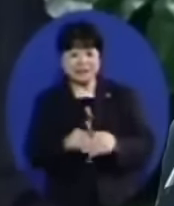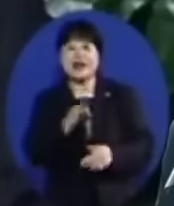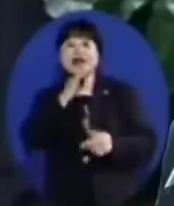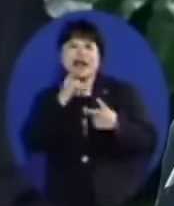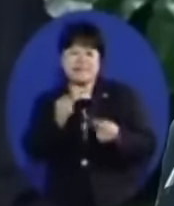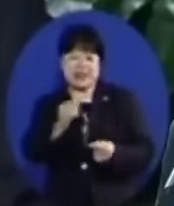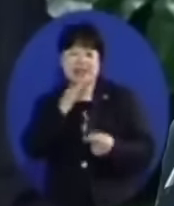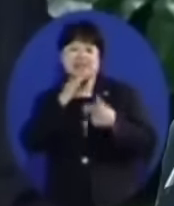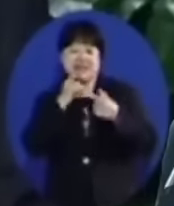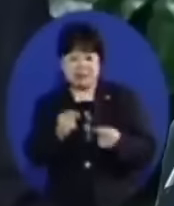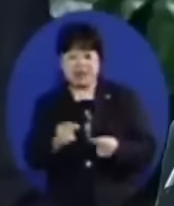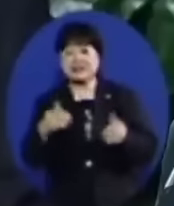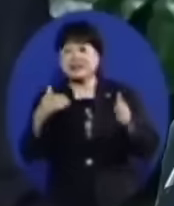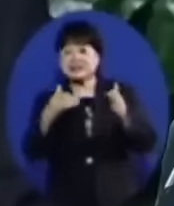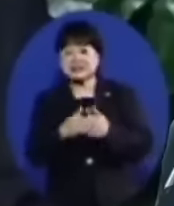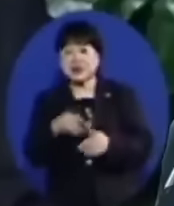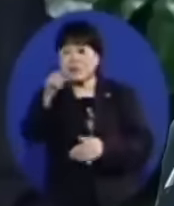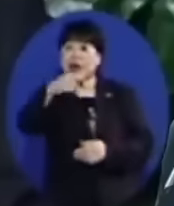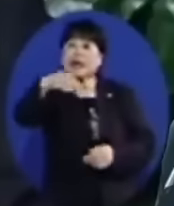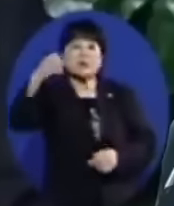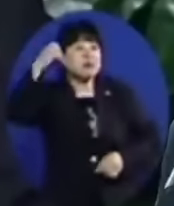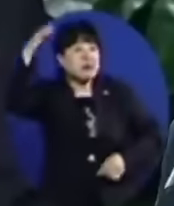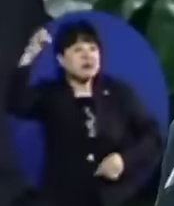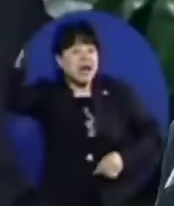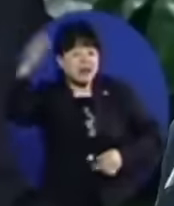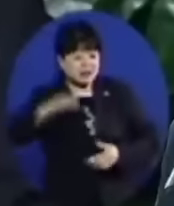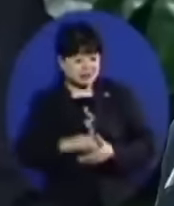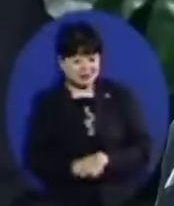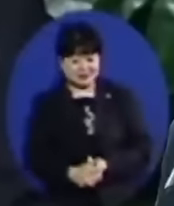아멘 하시고 난다면 교회 밖에 나가면 다 잊어버려요.